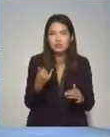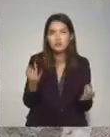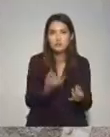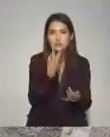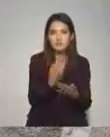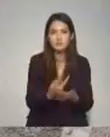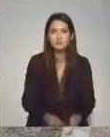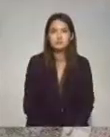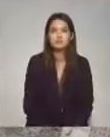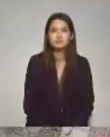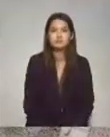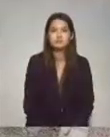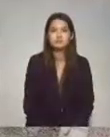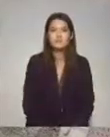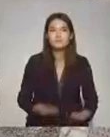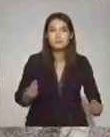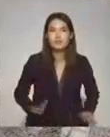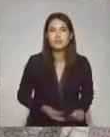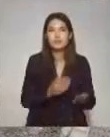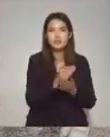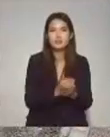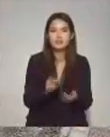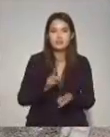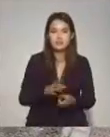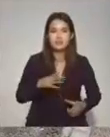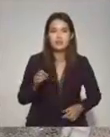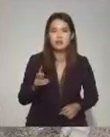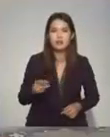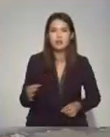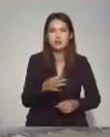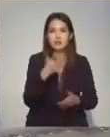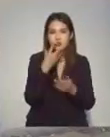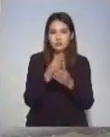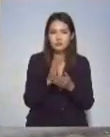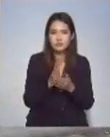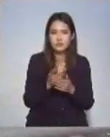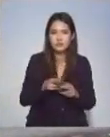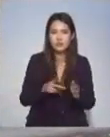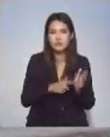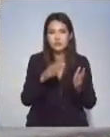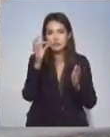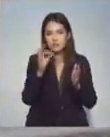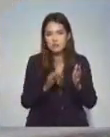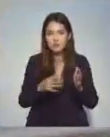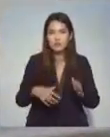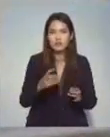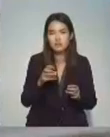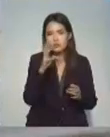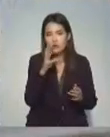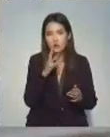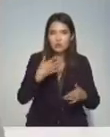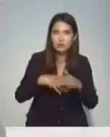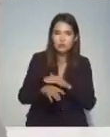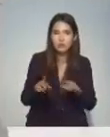Султангиреева. Жизнь в кредит и рассрочку для жительницы Актау уже суровая реальность. Около 70% от дохода уходит